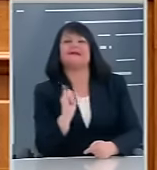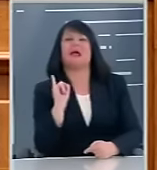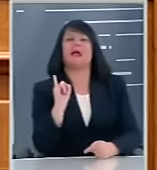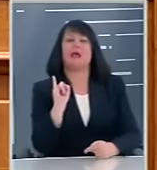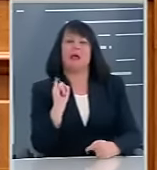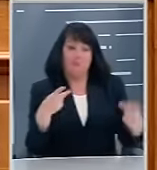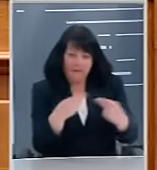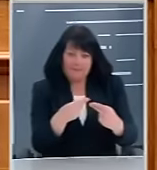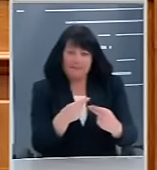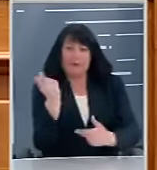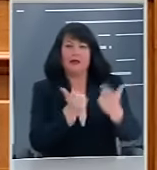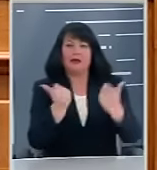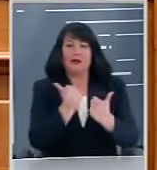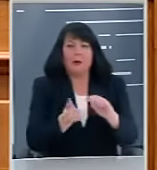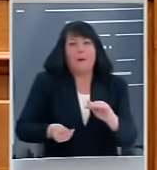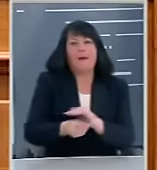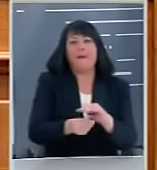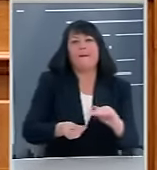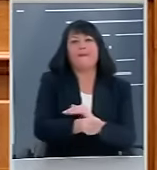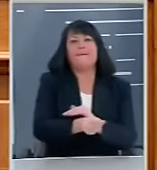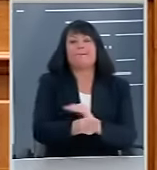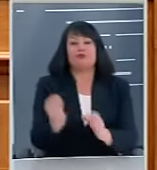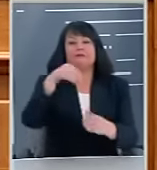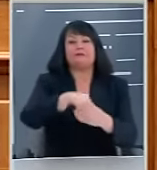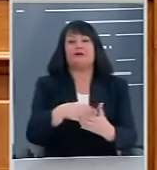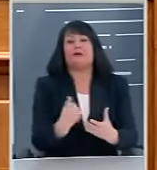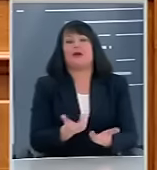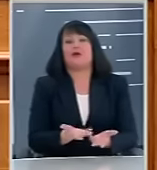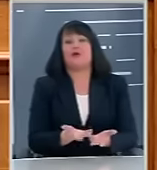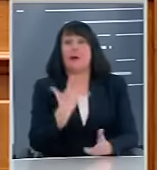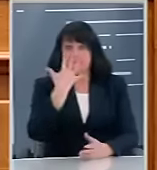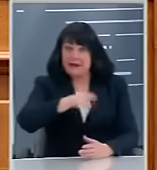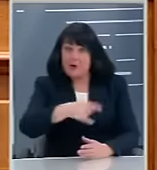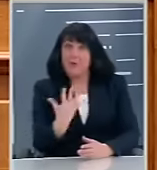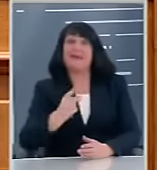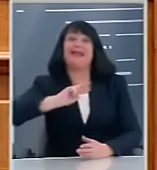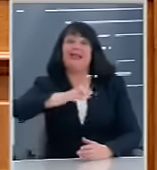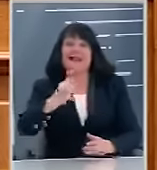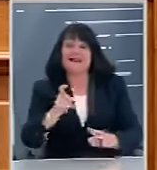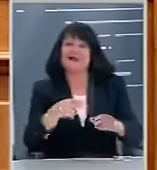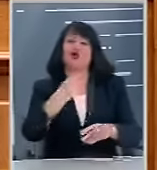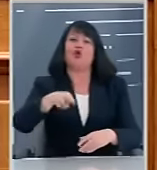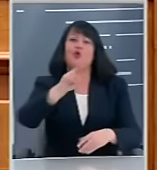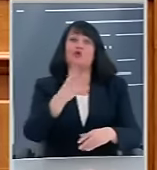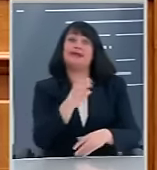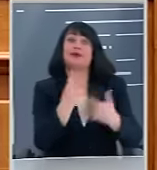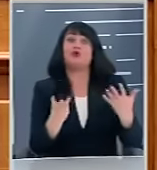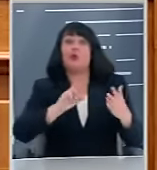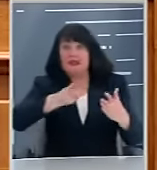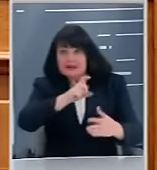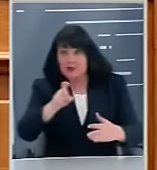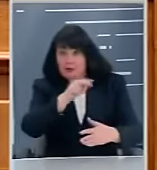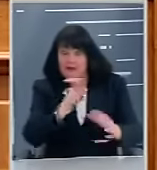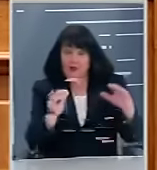προκειμένου να λαδώσετε αυτούς που συμμετέχουν. 5,5 δις για τόκους και 48 δισεκατομμύρια